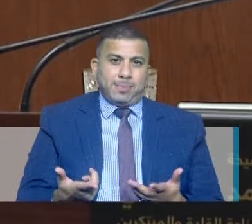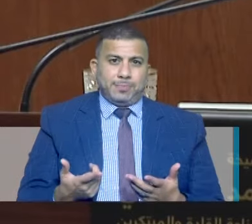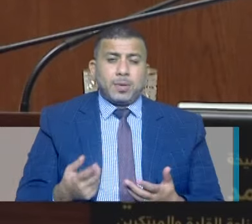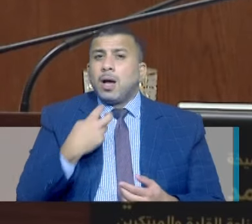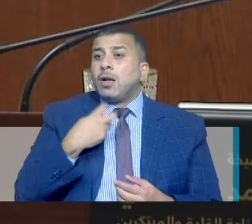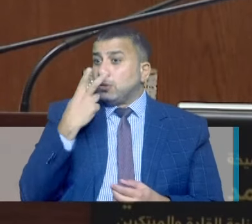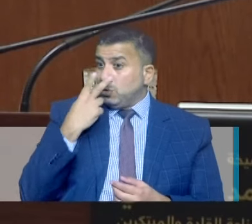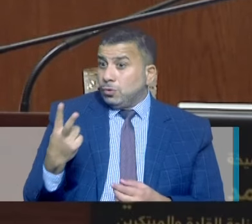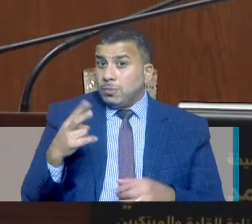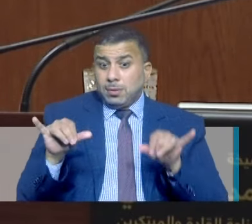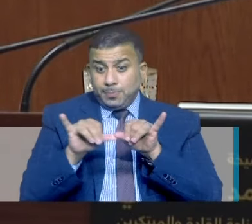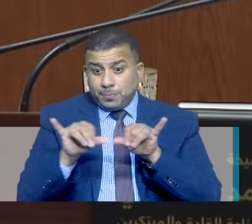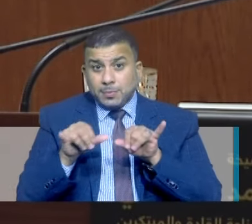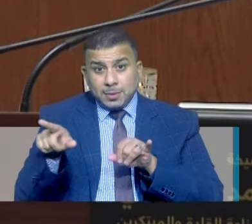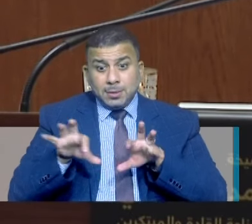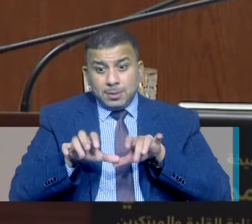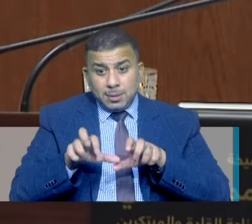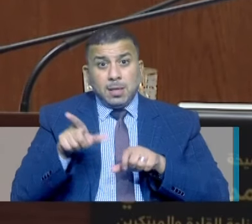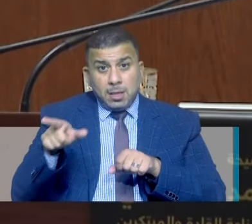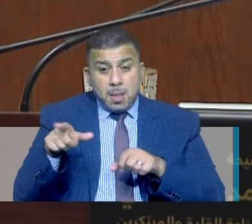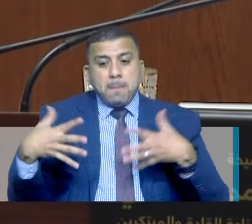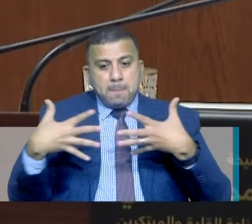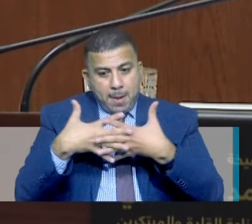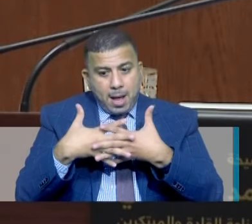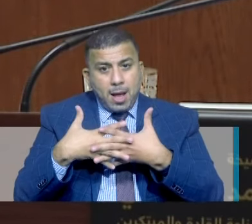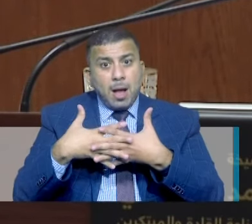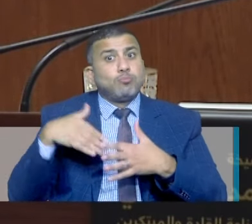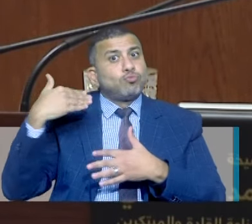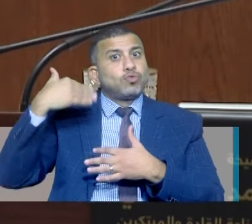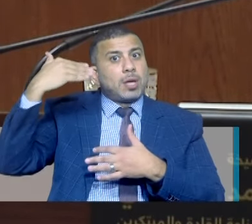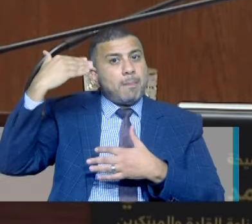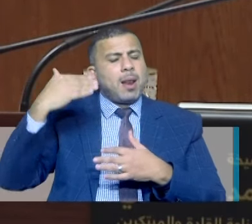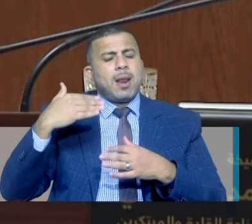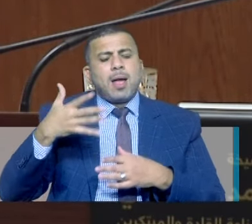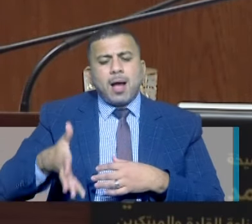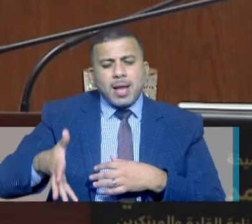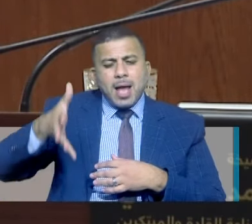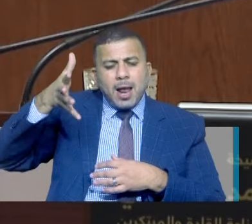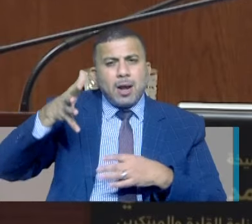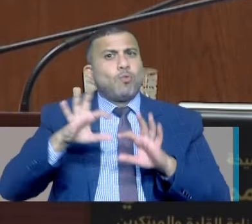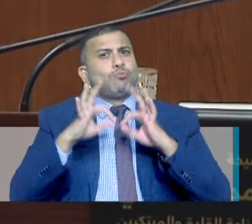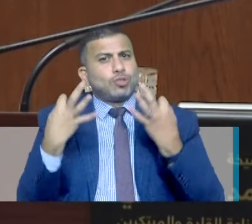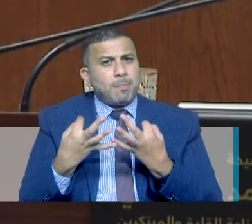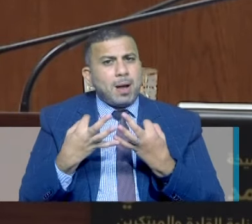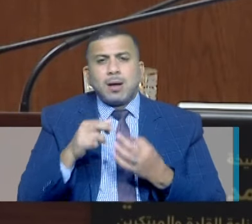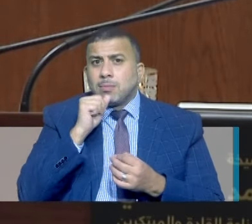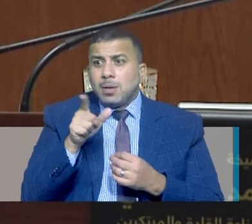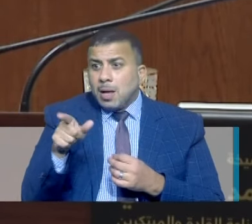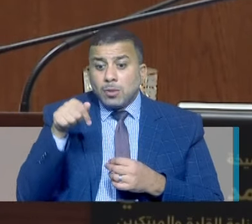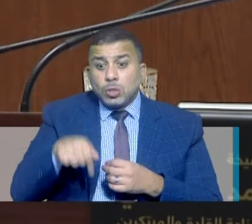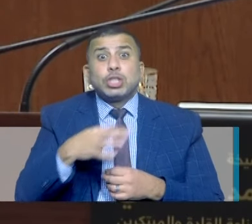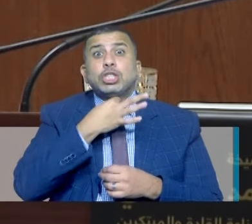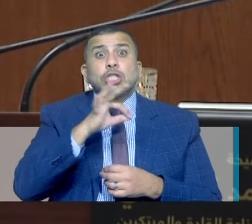الذكاء الاصطناعي شريكاً في بناء مستقبل الأجيال والمجتمع، ولنسخر قدرات الفرد في هذا